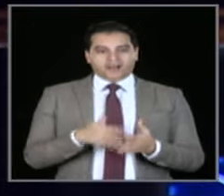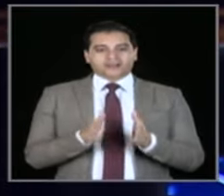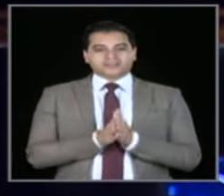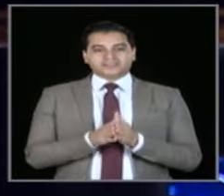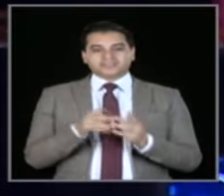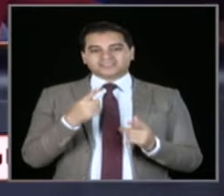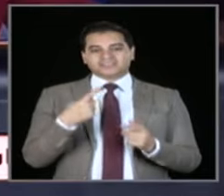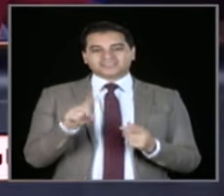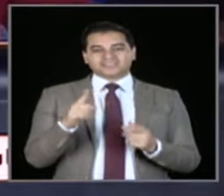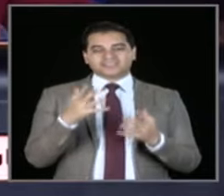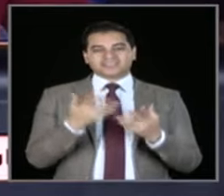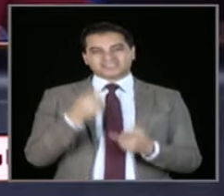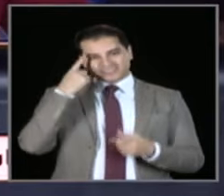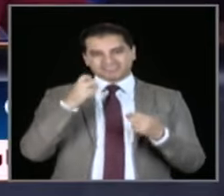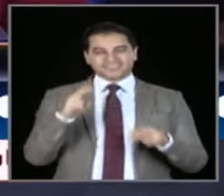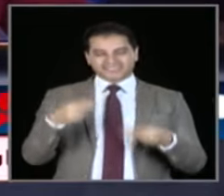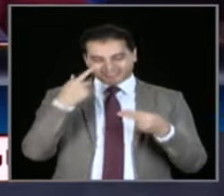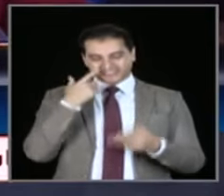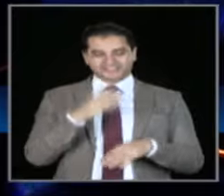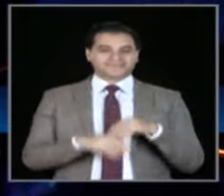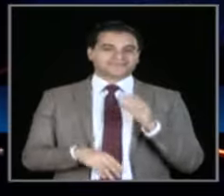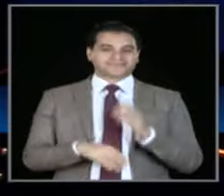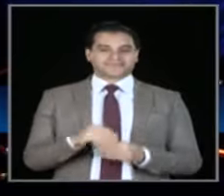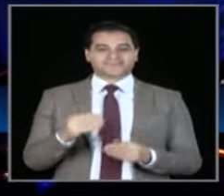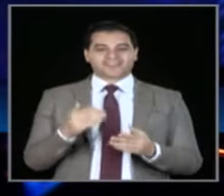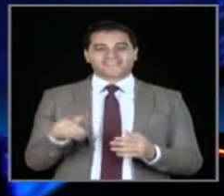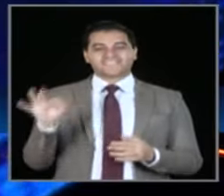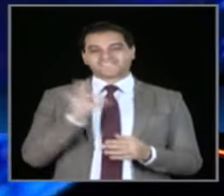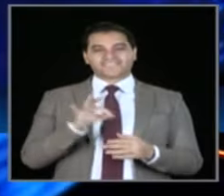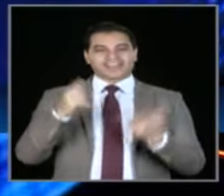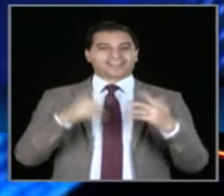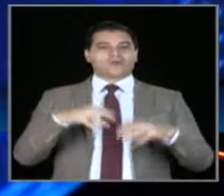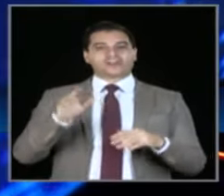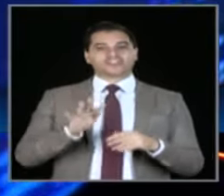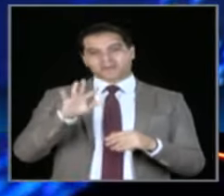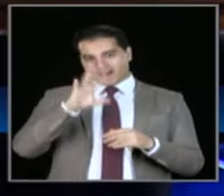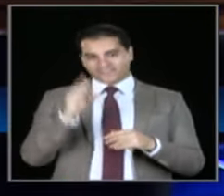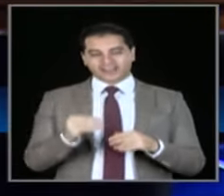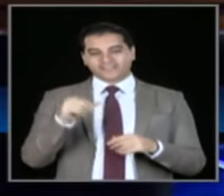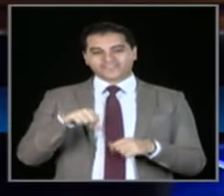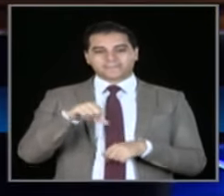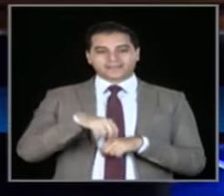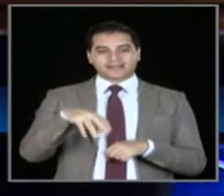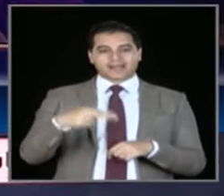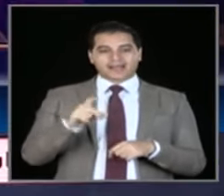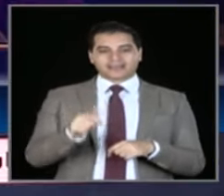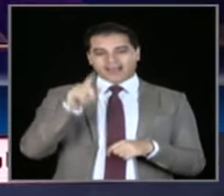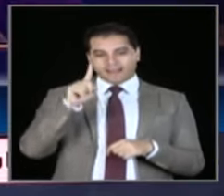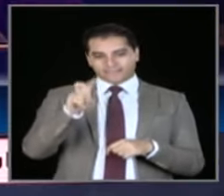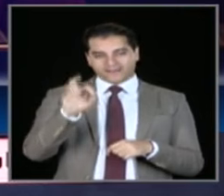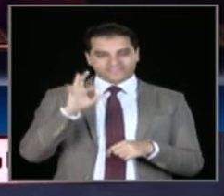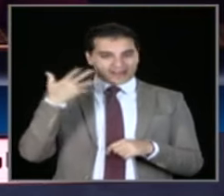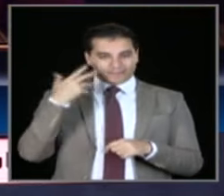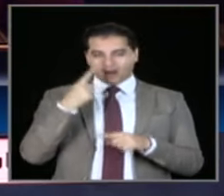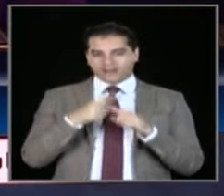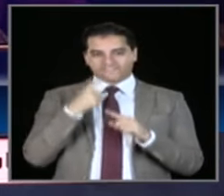تمام. تحت الضغط كاونتر. في اي من دول شمال افريقيا تقع مدينه عنابه؟ ليبيا. غلط.